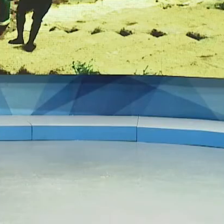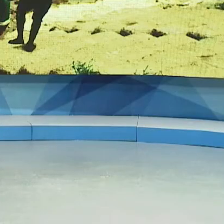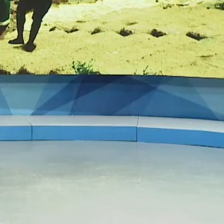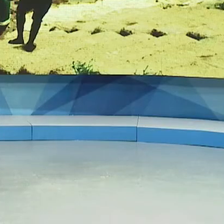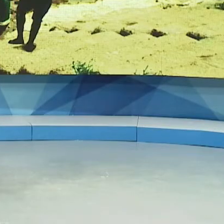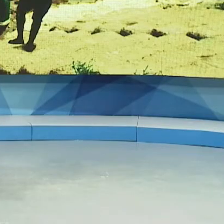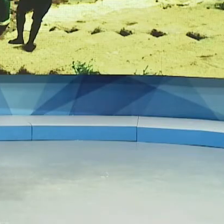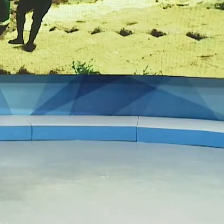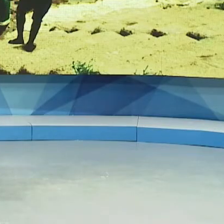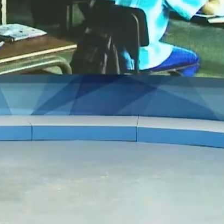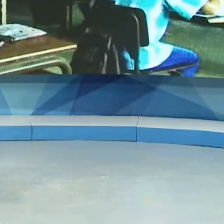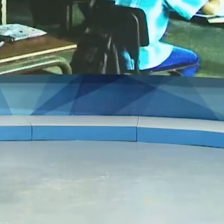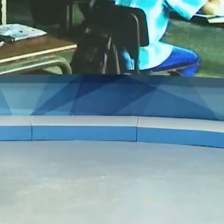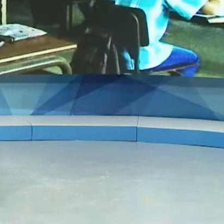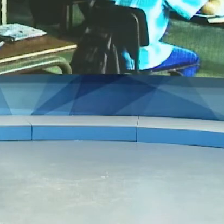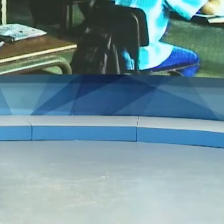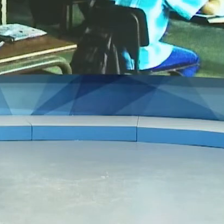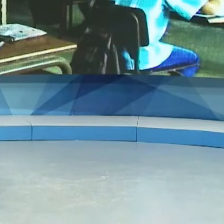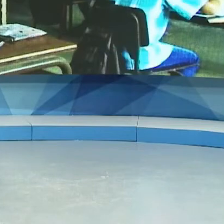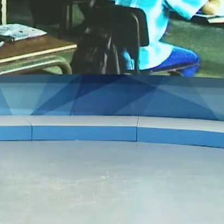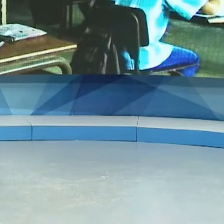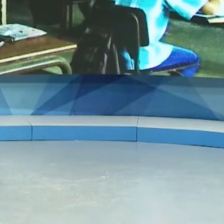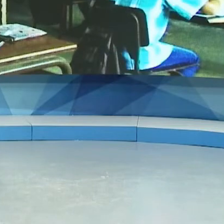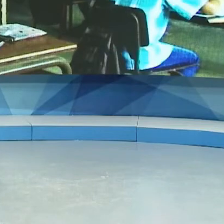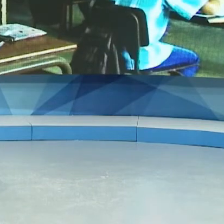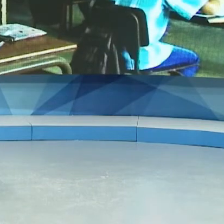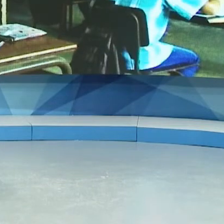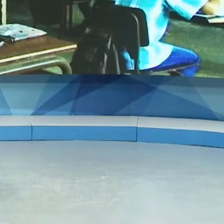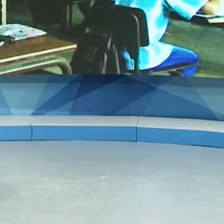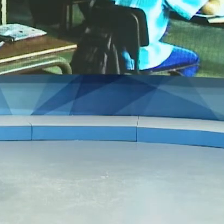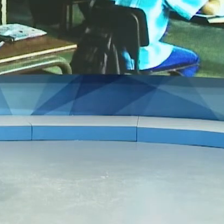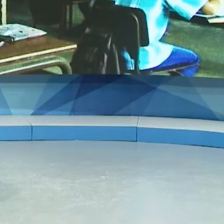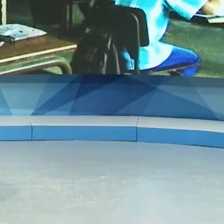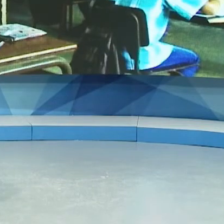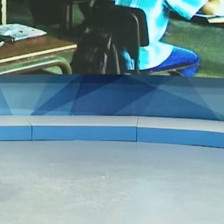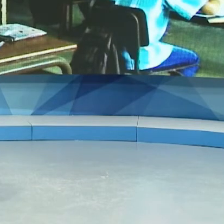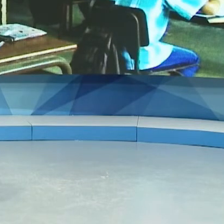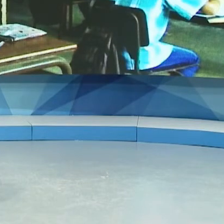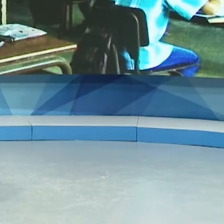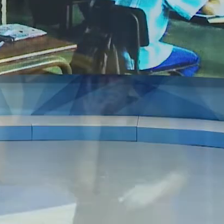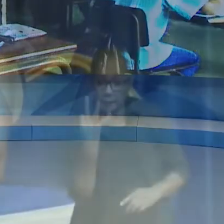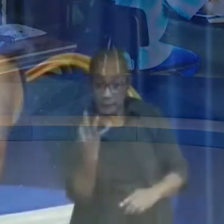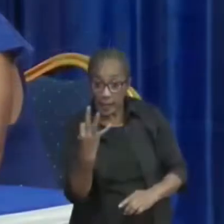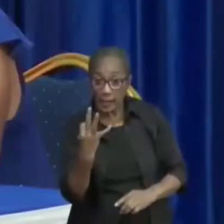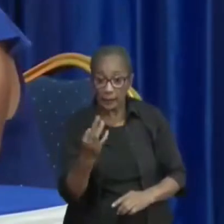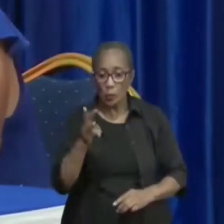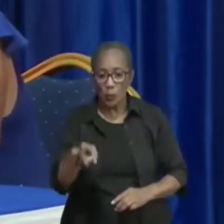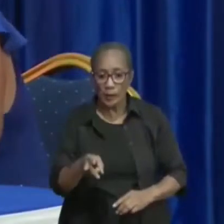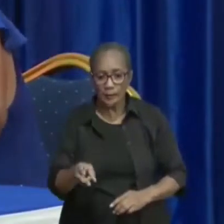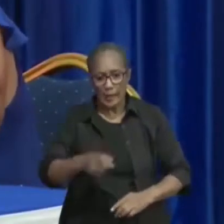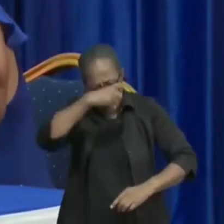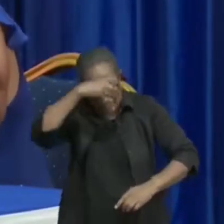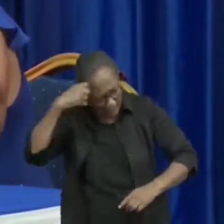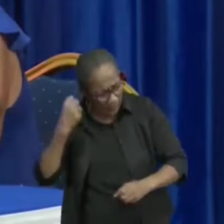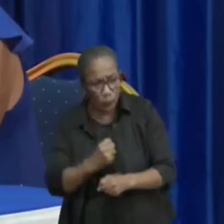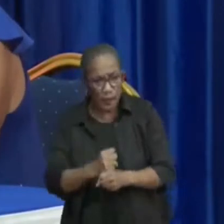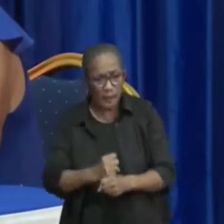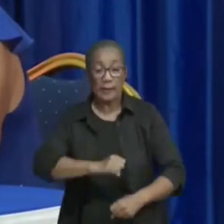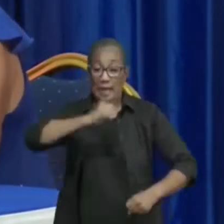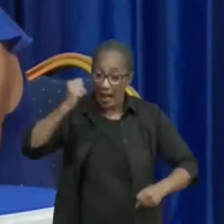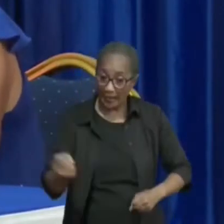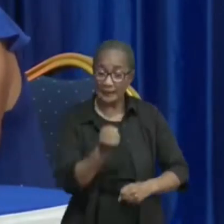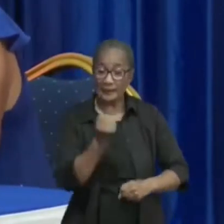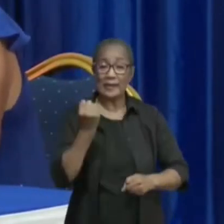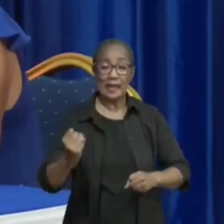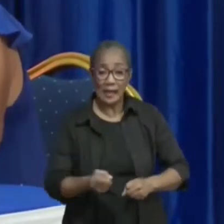En de examenkandidaten van de zesde klassen van het basisonderwijs en VOJ en VOS-scholen zijn vandaag na bijkans 16